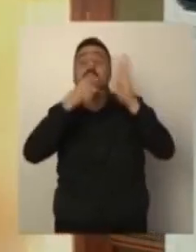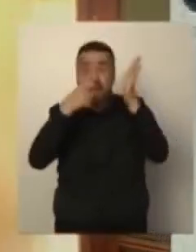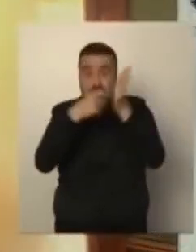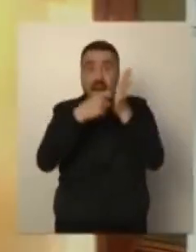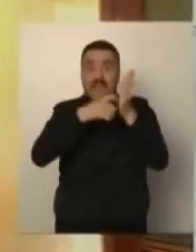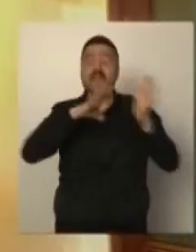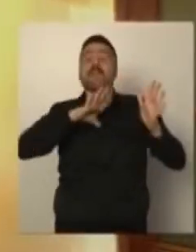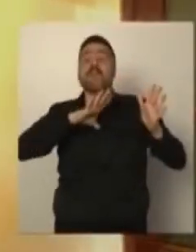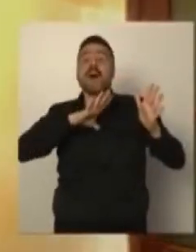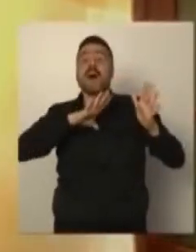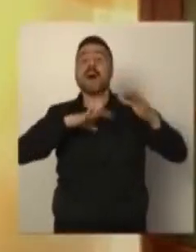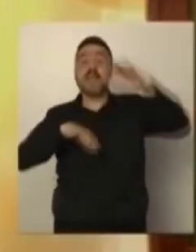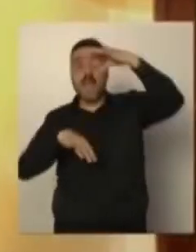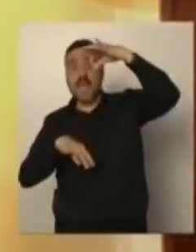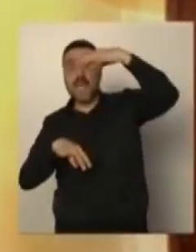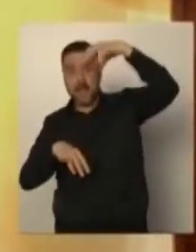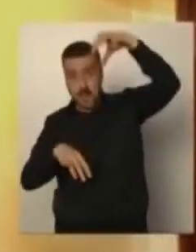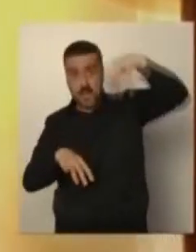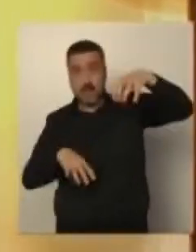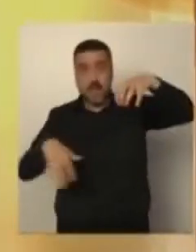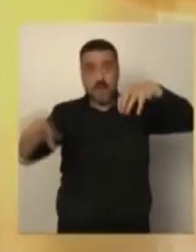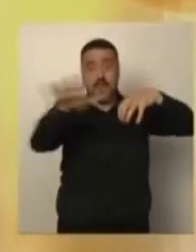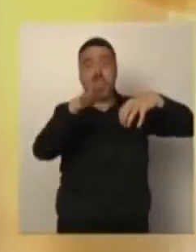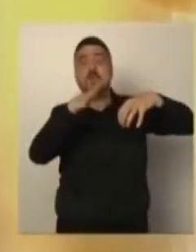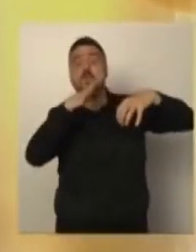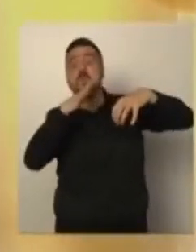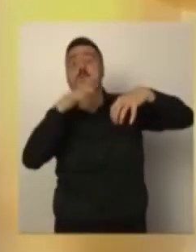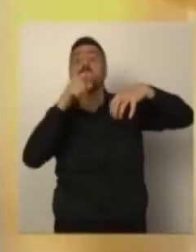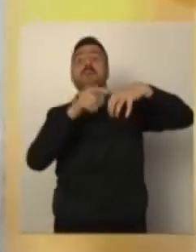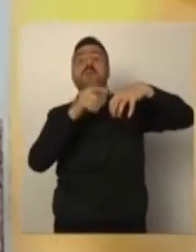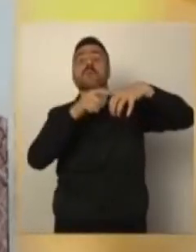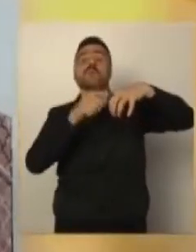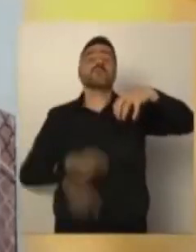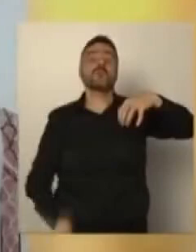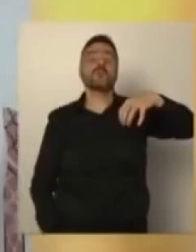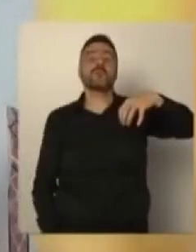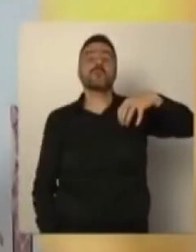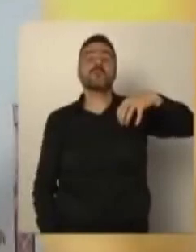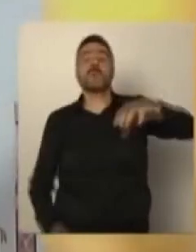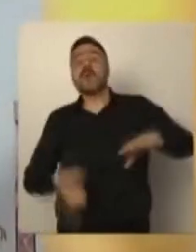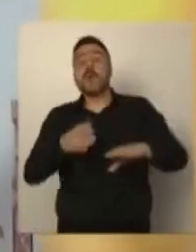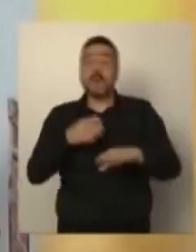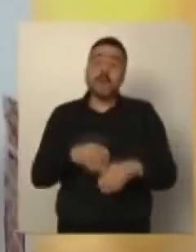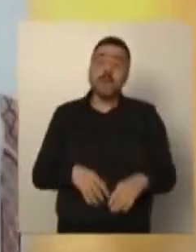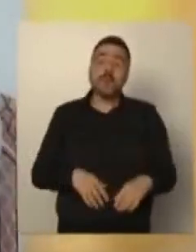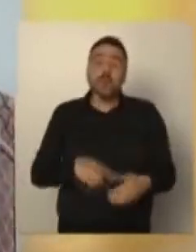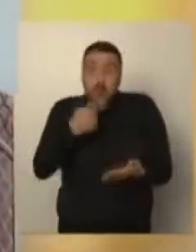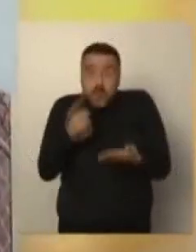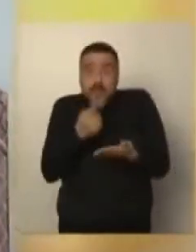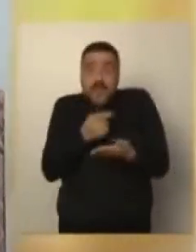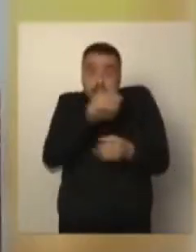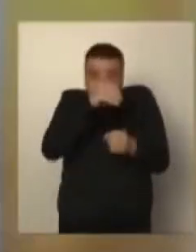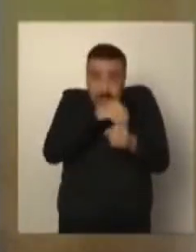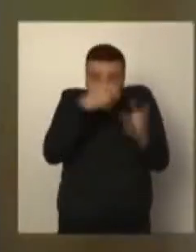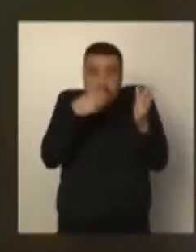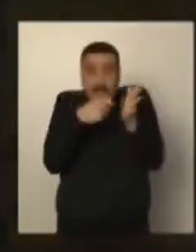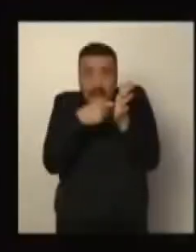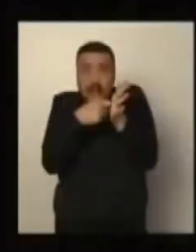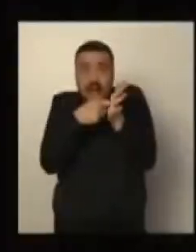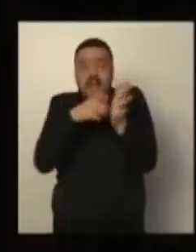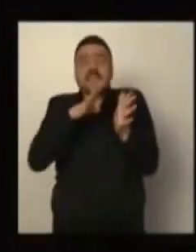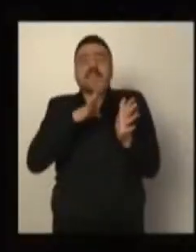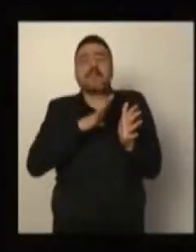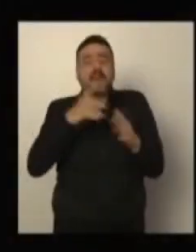harami ilel mescidil aksa ile ahiril ayet. Doğrudan doğruya Rabbimiz ismini